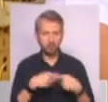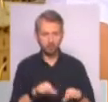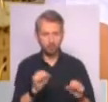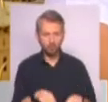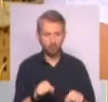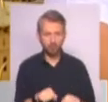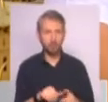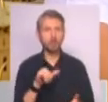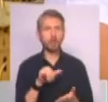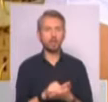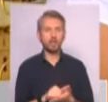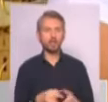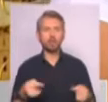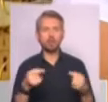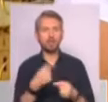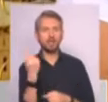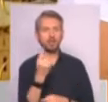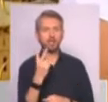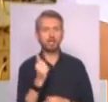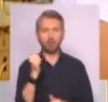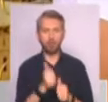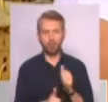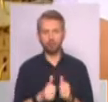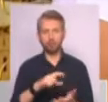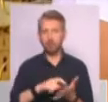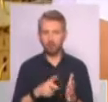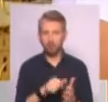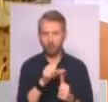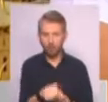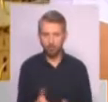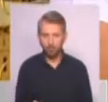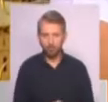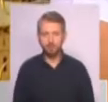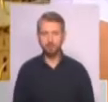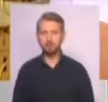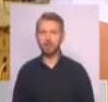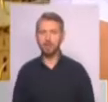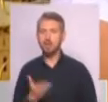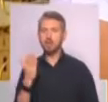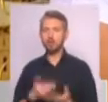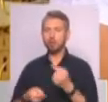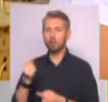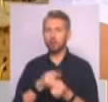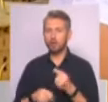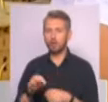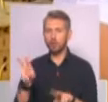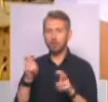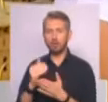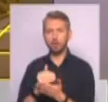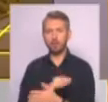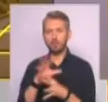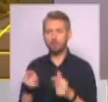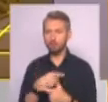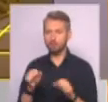можливості встановити відповідний лічильник на кожну квартиру окремо. Пане Романе, якщо повертатись до теми програми взагалі, чи можуть